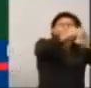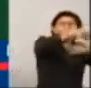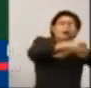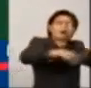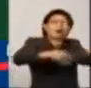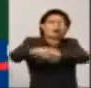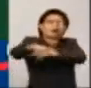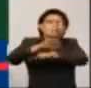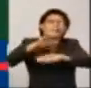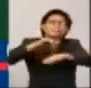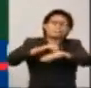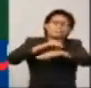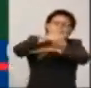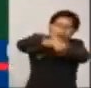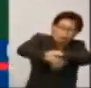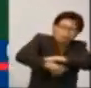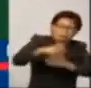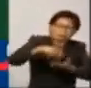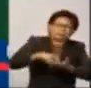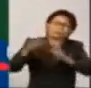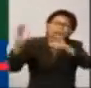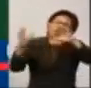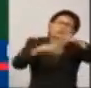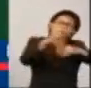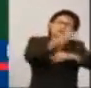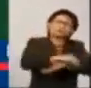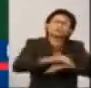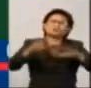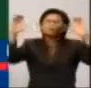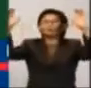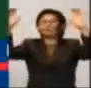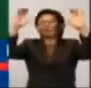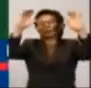perairan menjelang pada lewat malam ini. Sekian